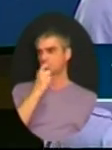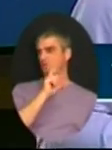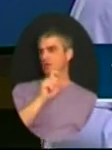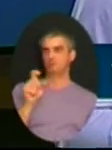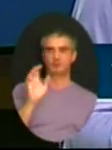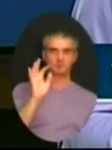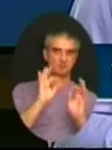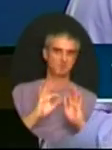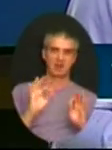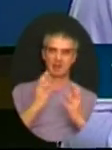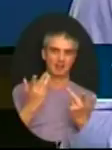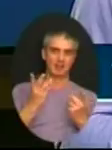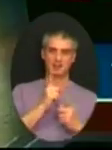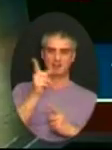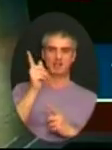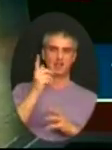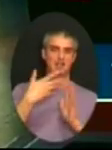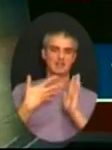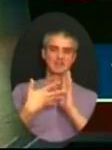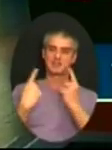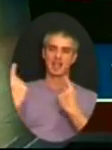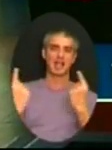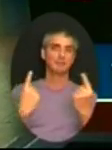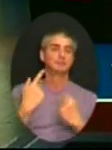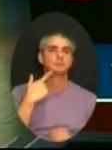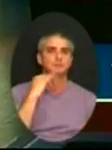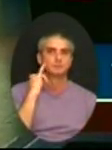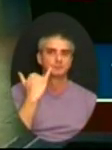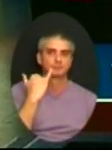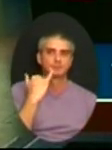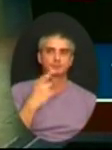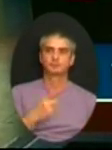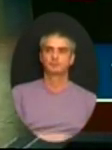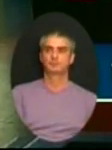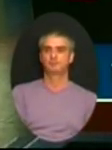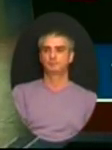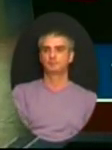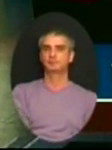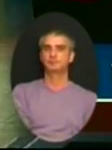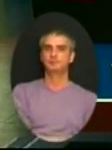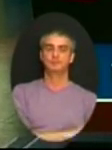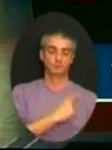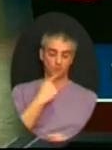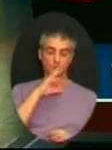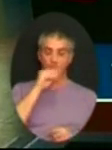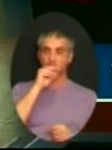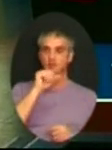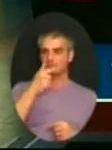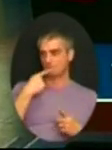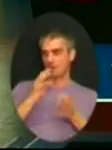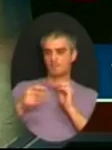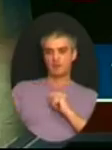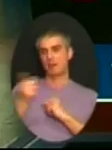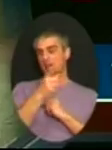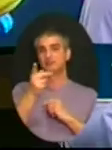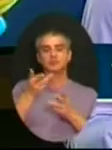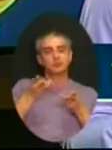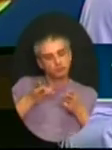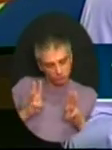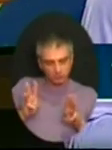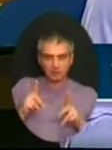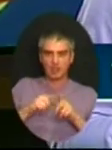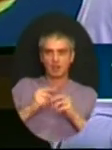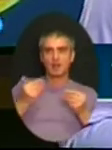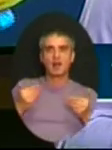מאשימה בכלל לכיוונם של הנחקרים עצמם. בהחלט, שזו שיטה... הוא אומר, זה לא המשטרה. בדיוק, הוא מדבר קודם כל על זה שזאת שיטה